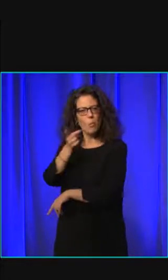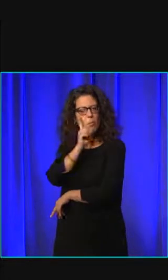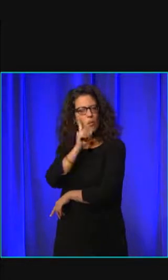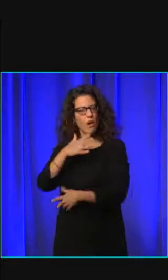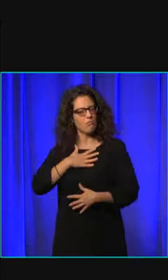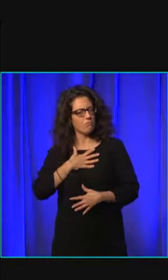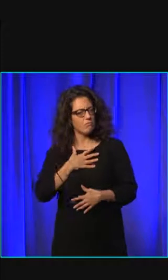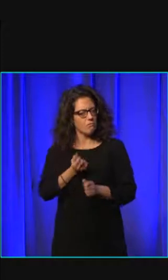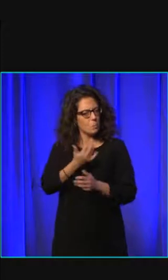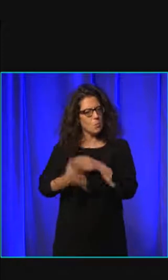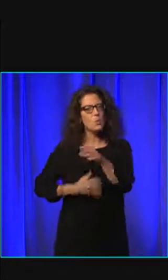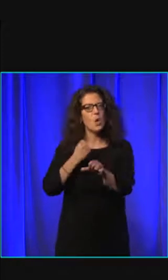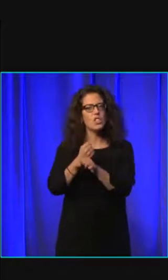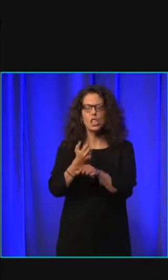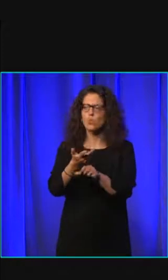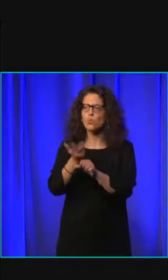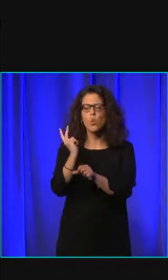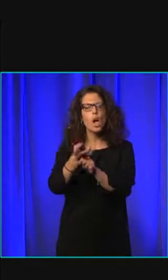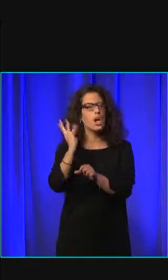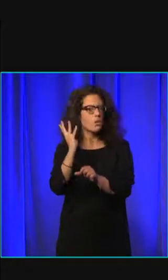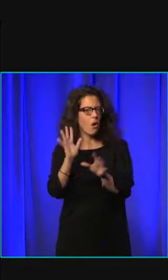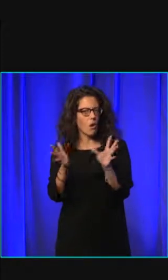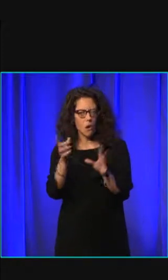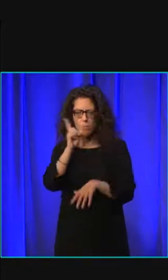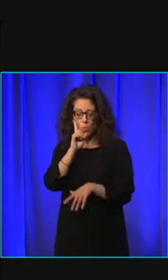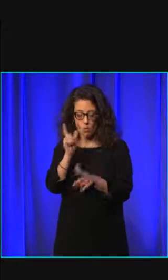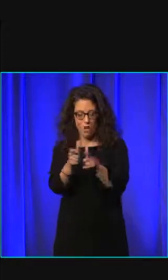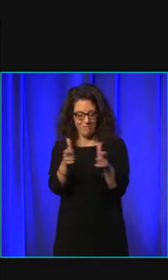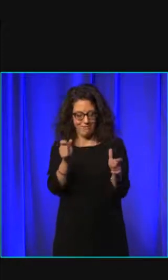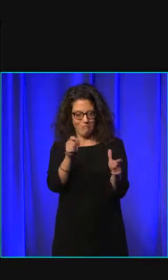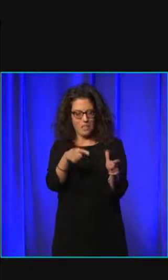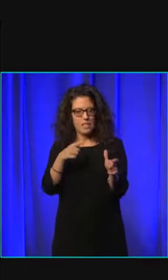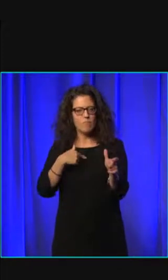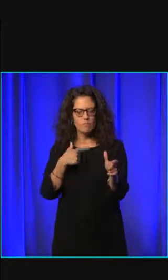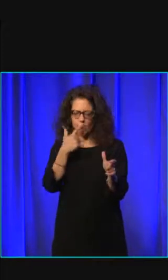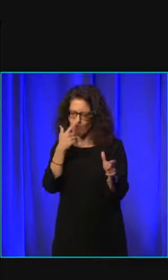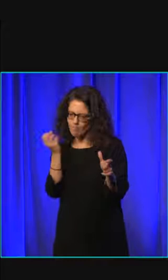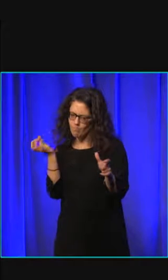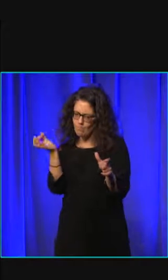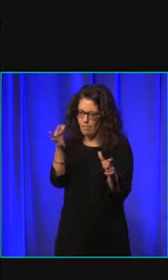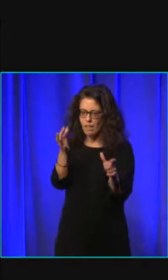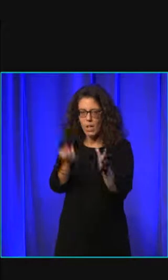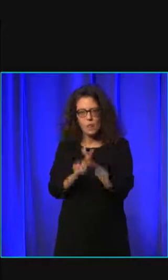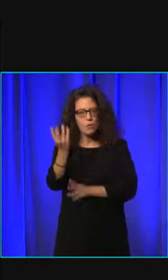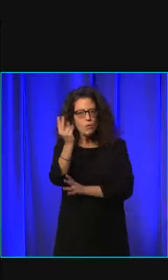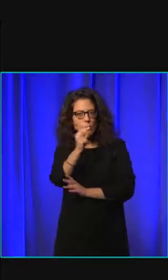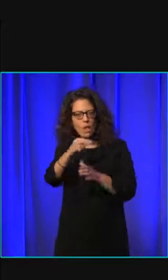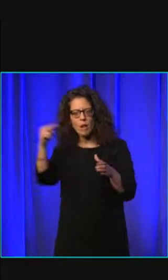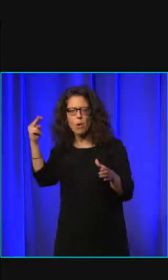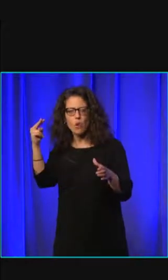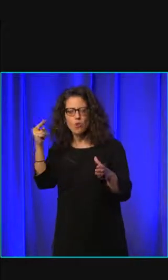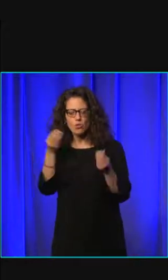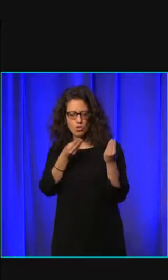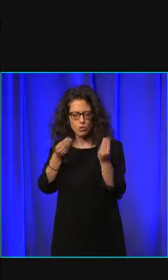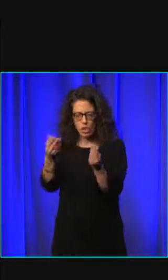place, il y a quelques années, 3 ou 4 ans, au sein de l'INSEP, une nouvelle approche pour optimiser le